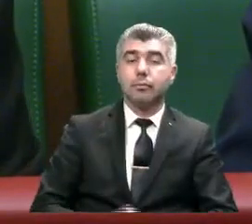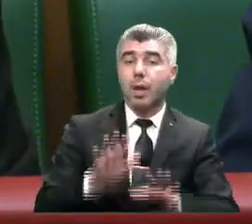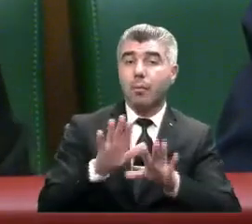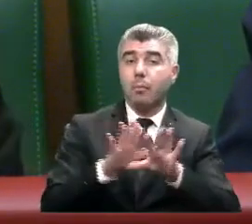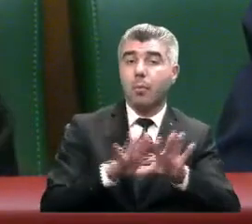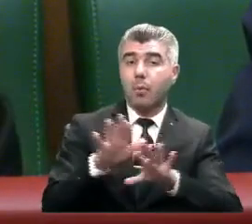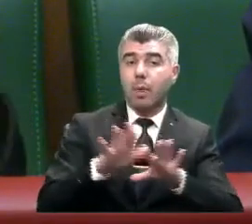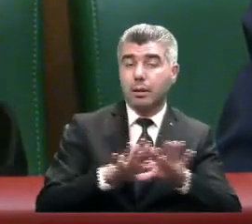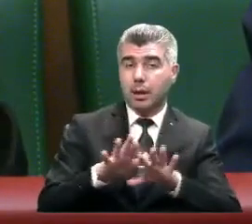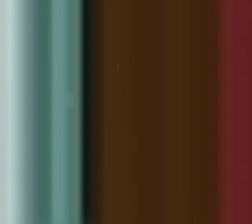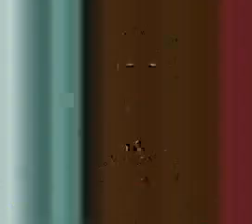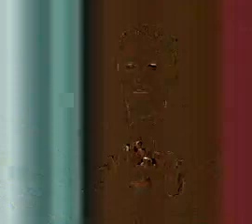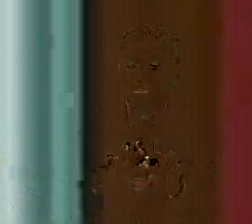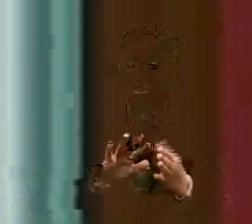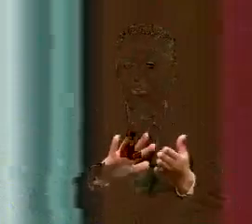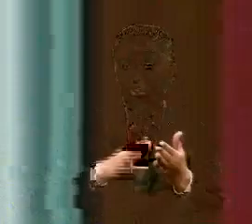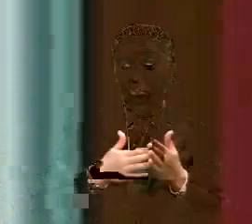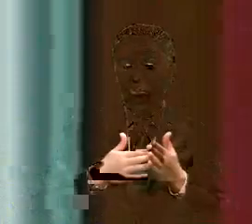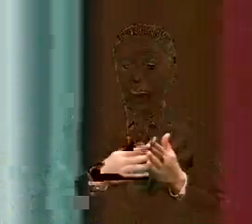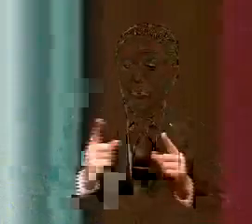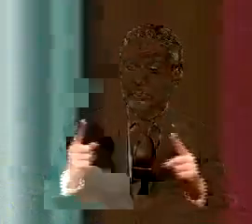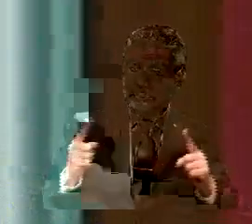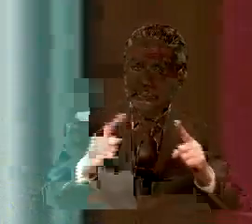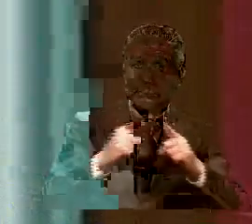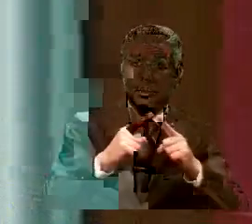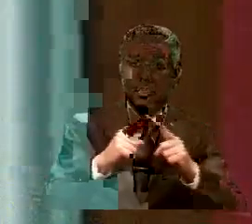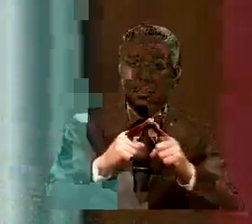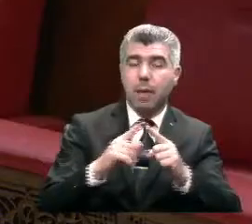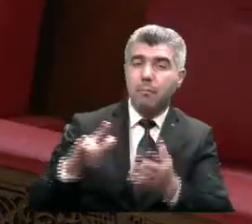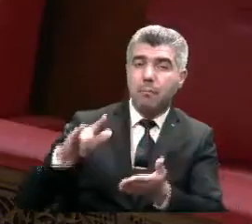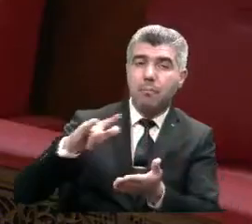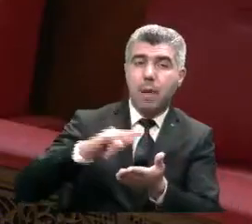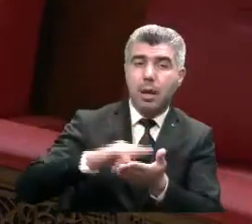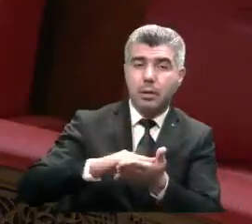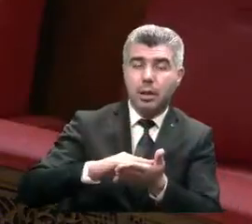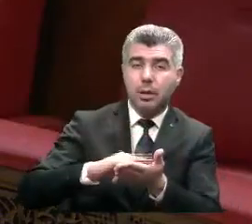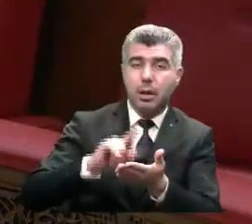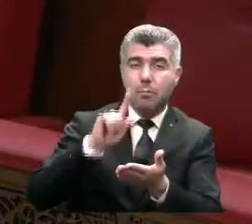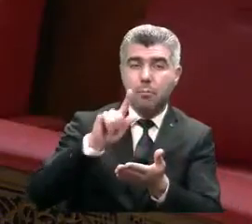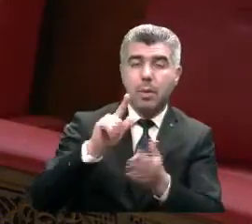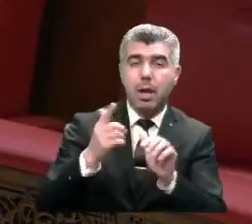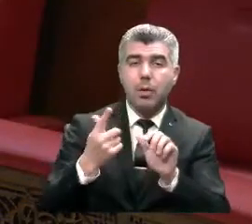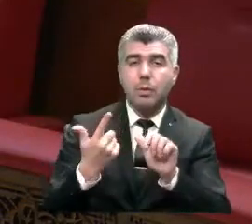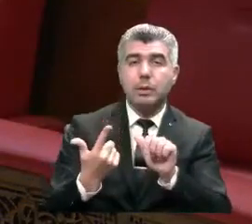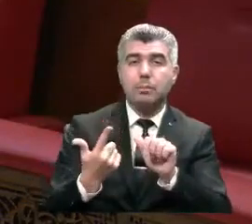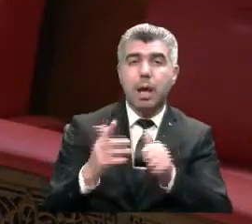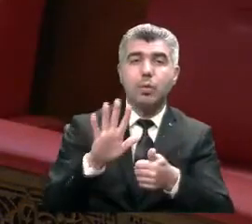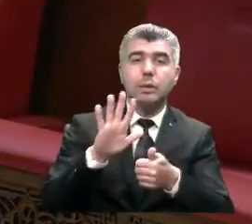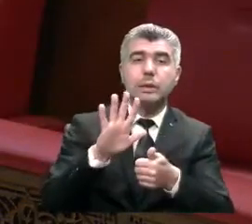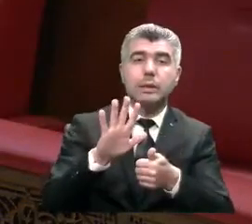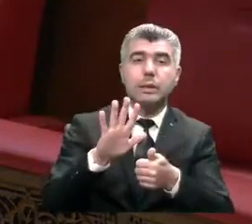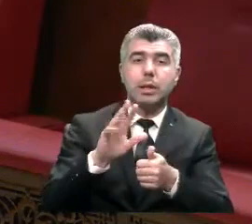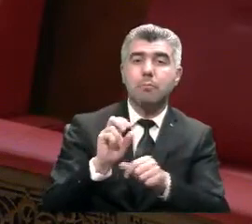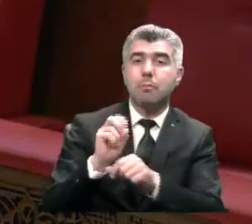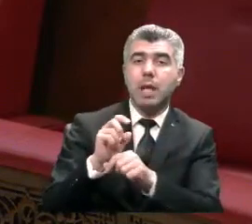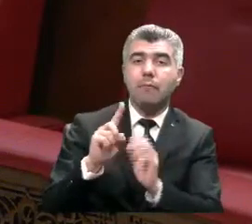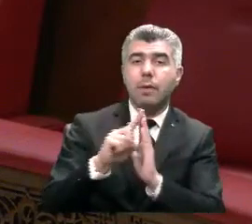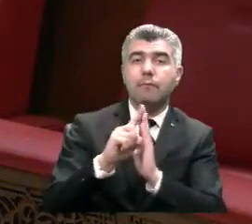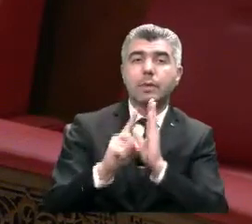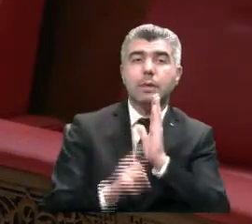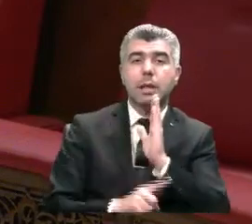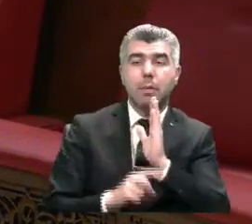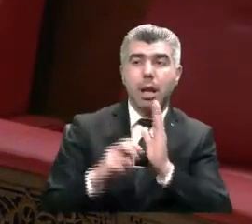هذه مكنت من تعزيز الربط بين المطارات المغربيه من خلال 167 رحله اسبوعيه ذهبا وابيا